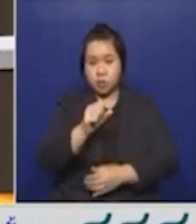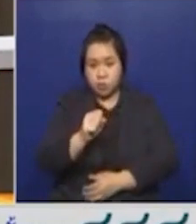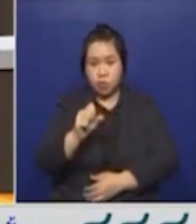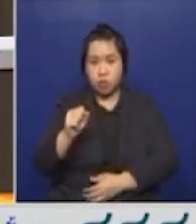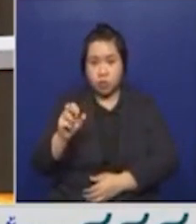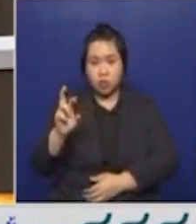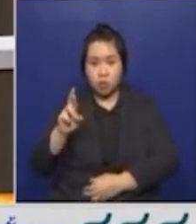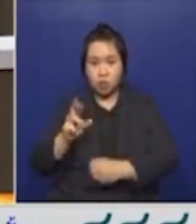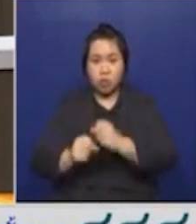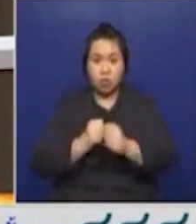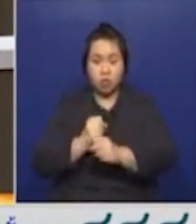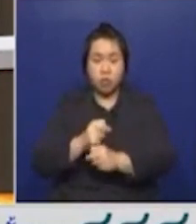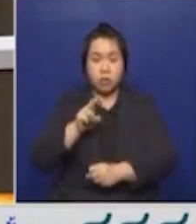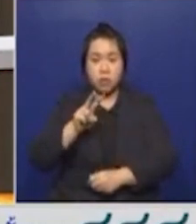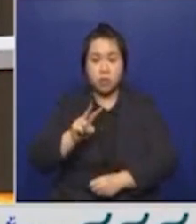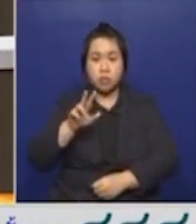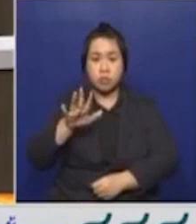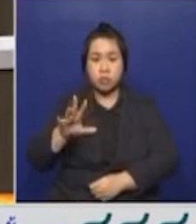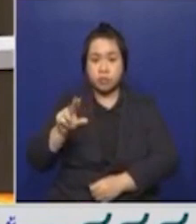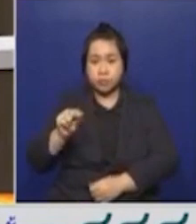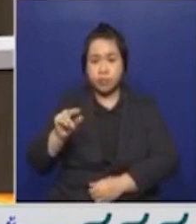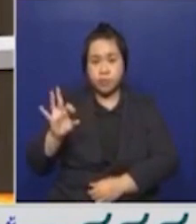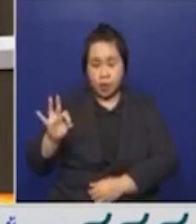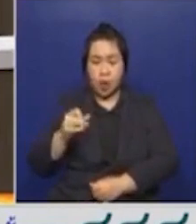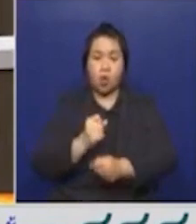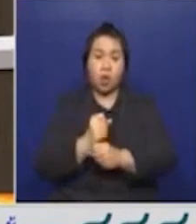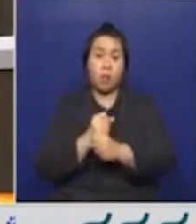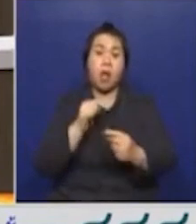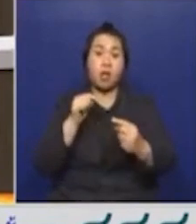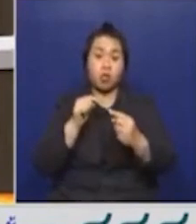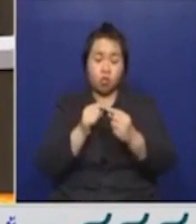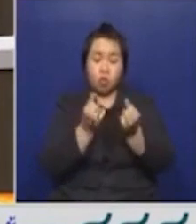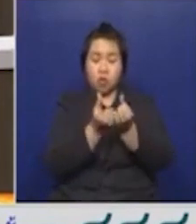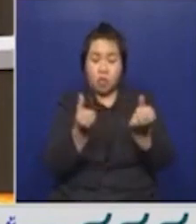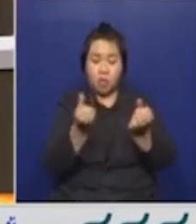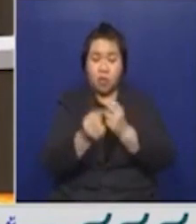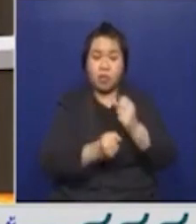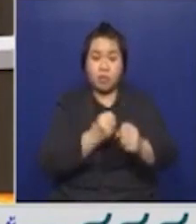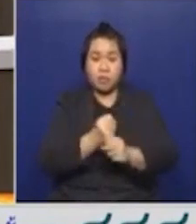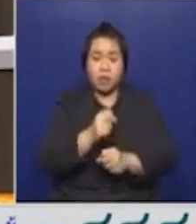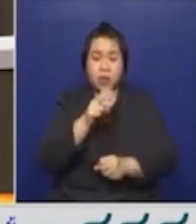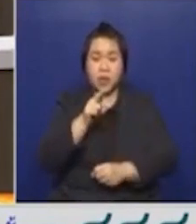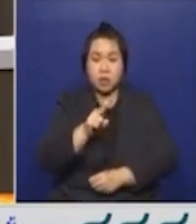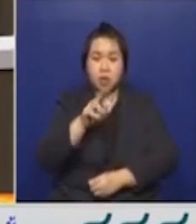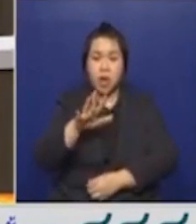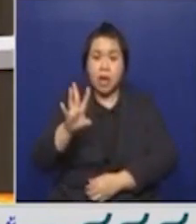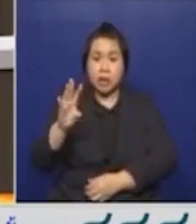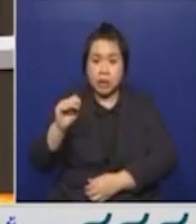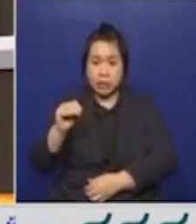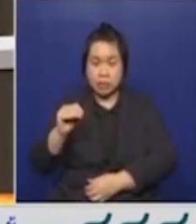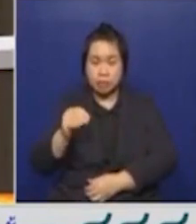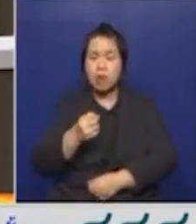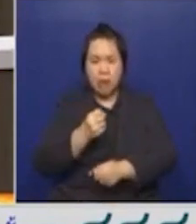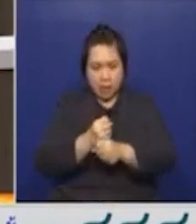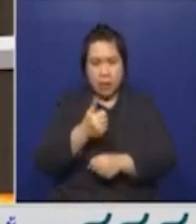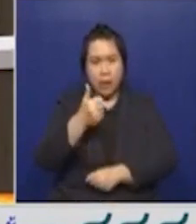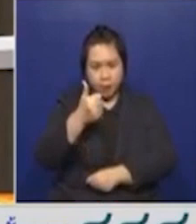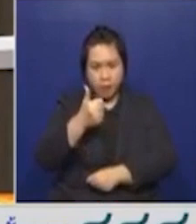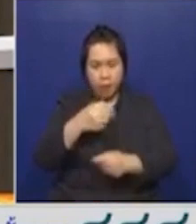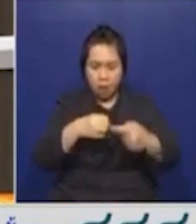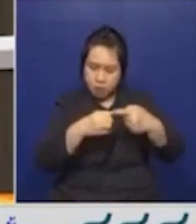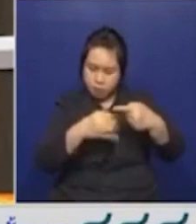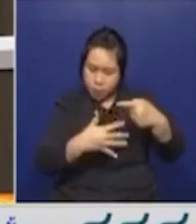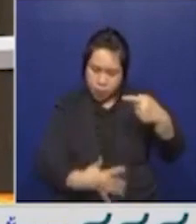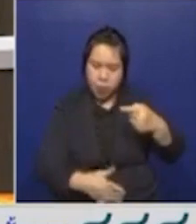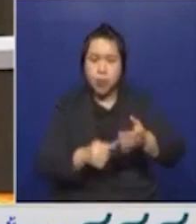ปี 2539ที่ตั้งขึ้นมาเพื่อร่างรัฐธรรมนูญปี 2540ก็ไม่ได้ปีตีกรอบว่าห้ามแก้ไขหมดใด